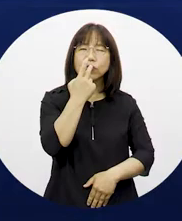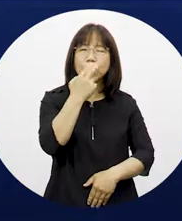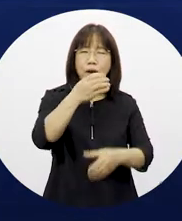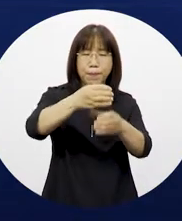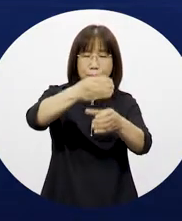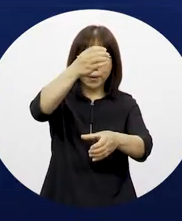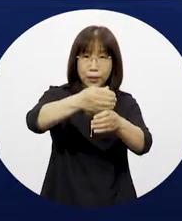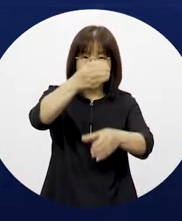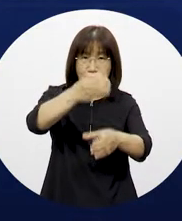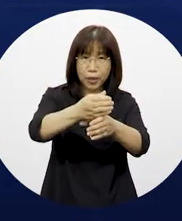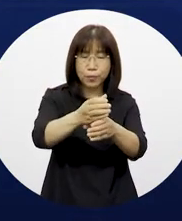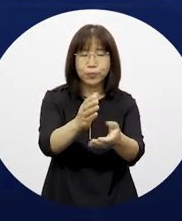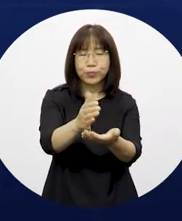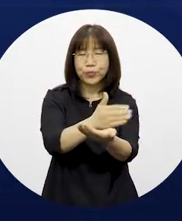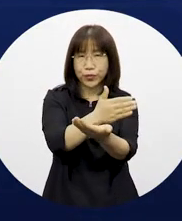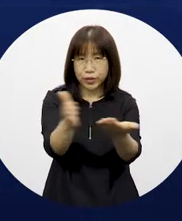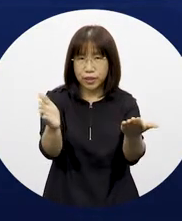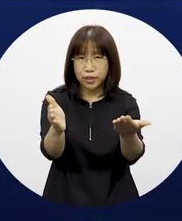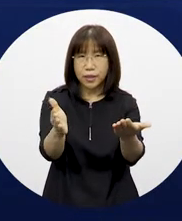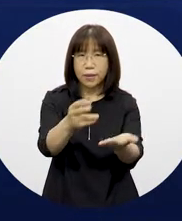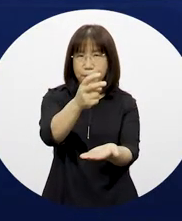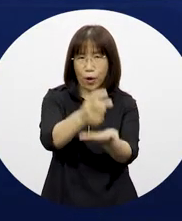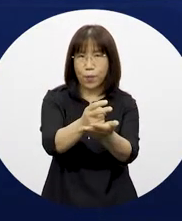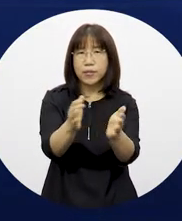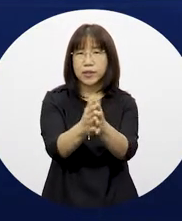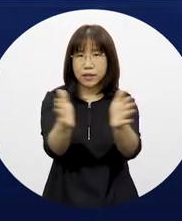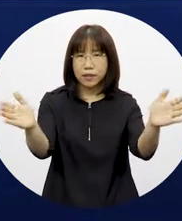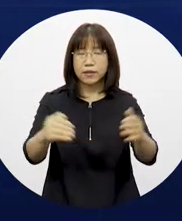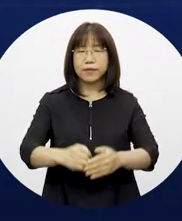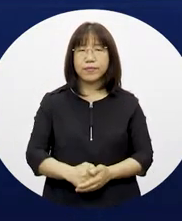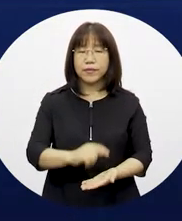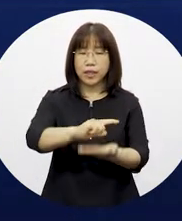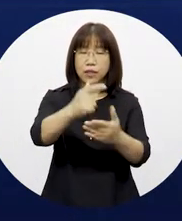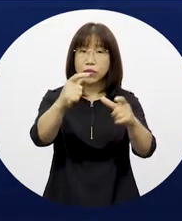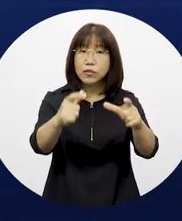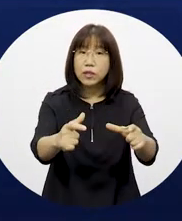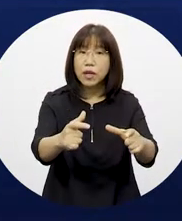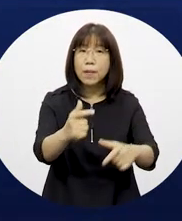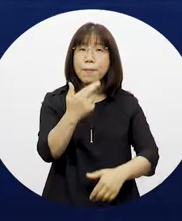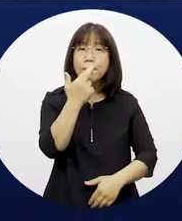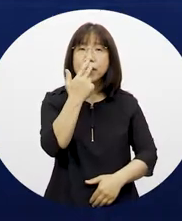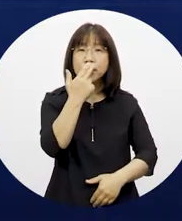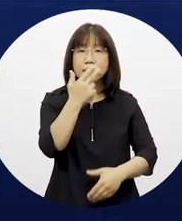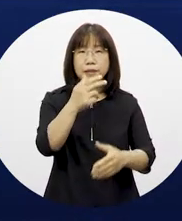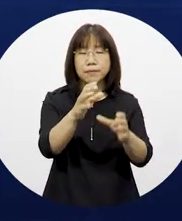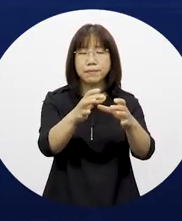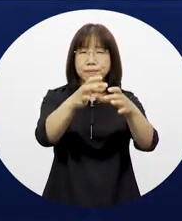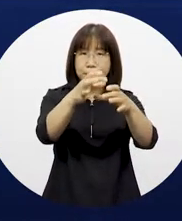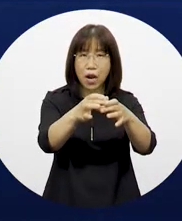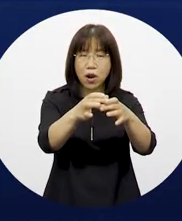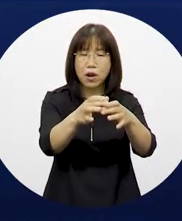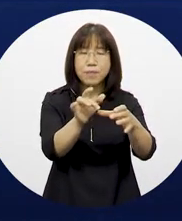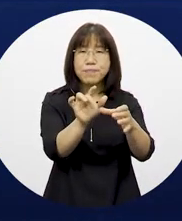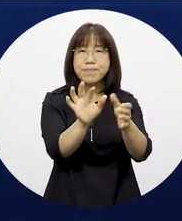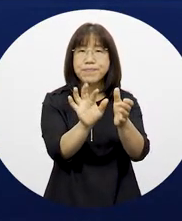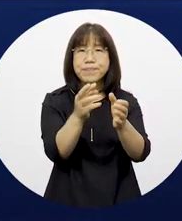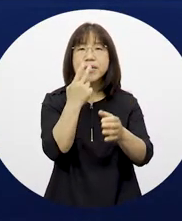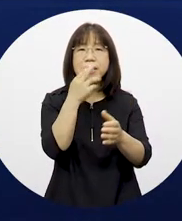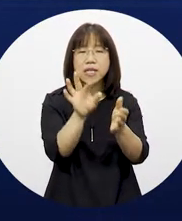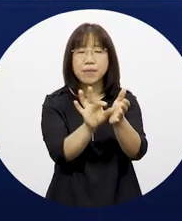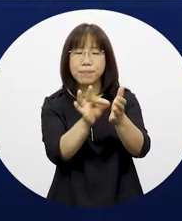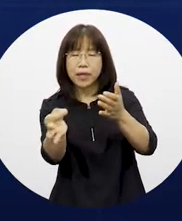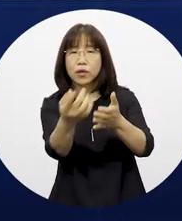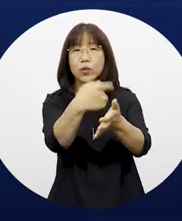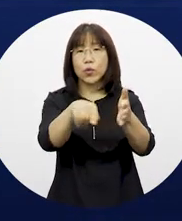분리 배출제가 시행됐는데요. 이에 강서구가 구민들이 페트병에 붙은 비닐 라벨을 쉽게 제거할 수